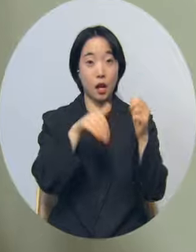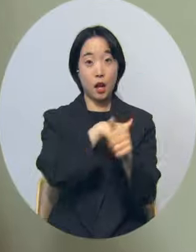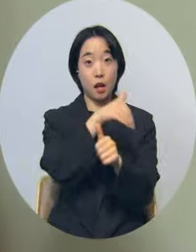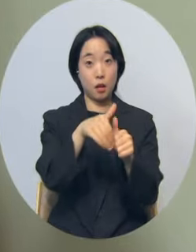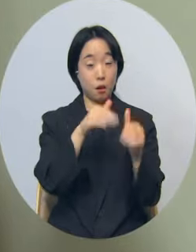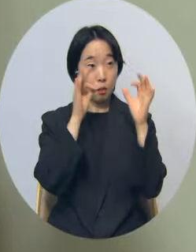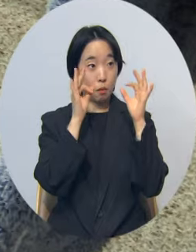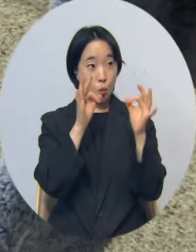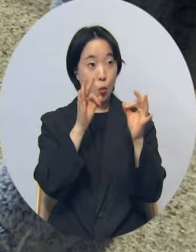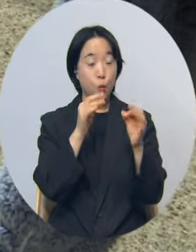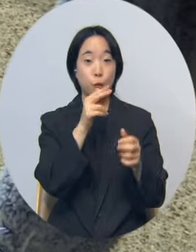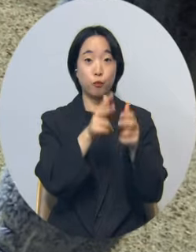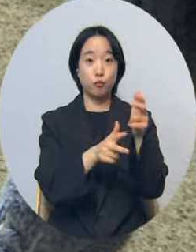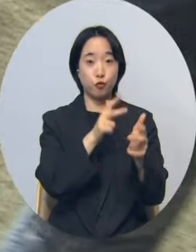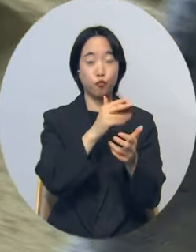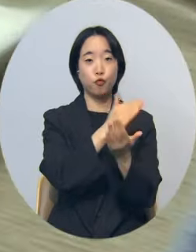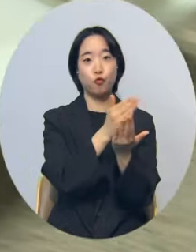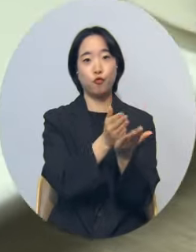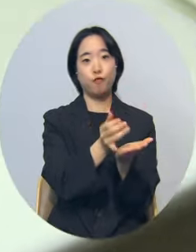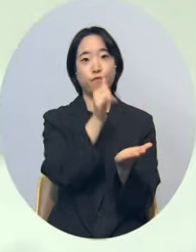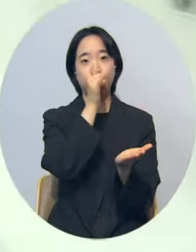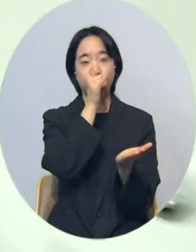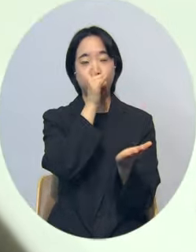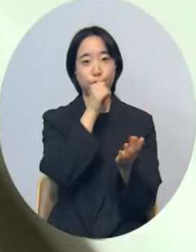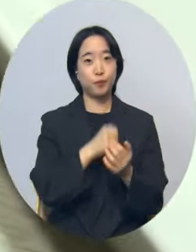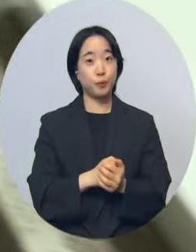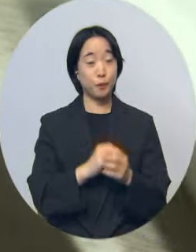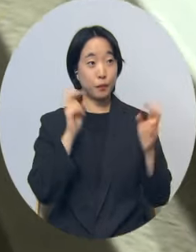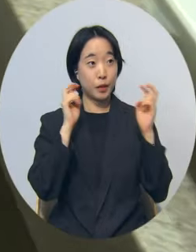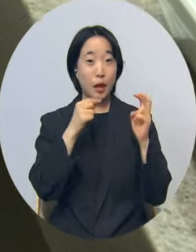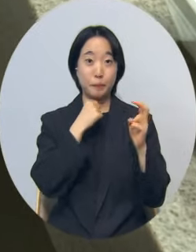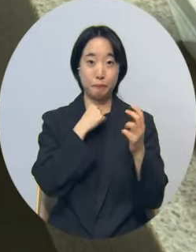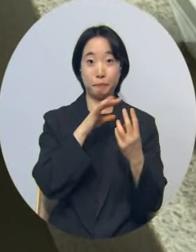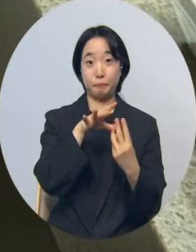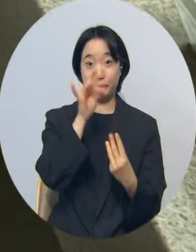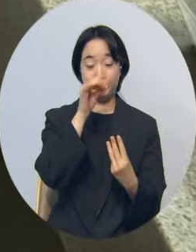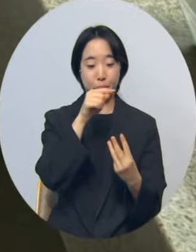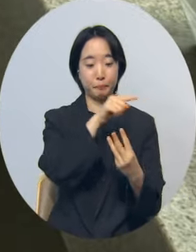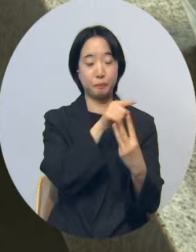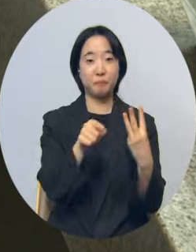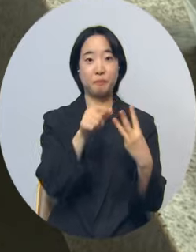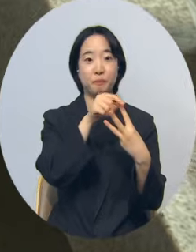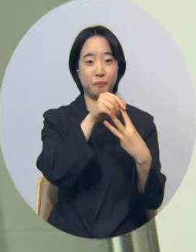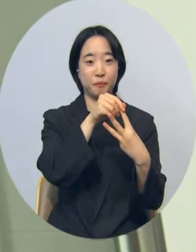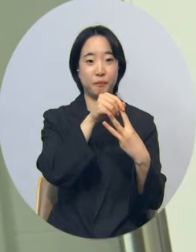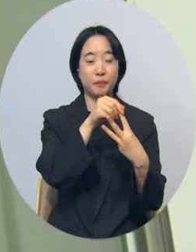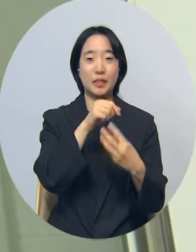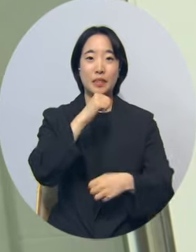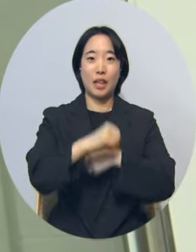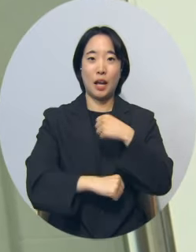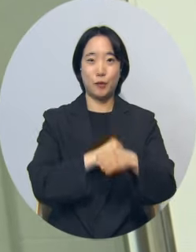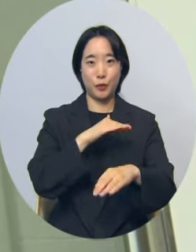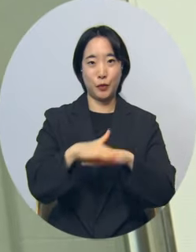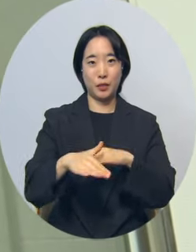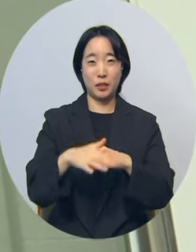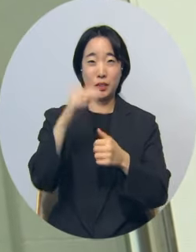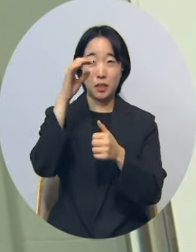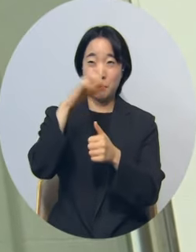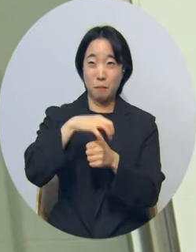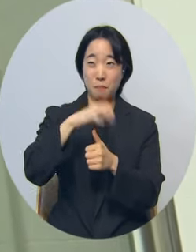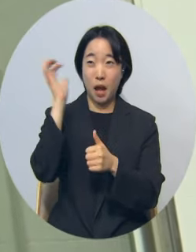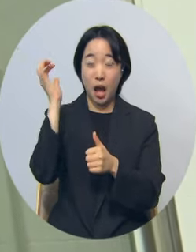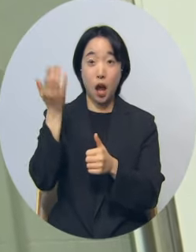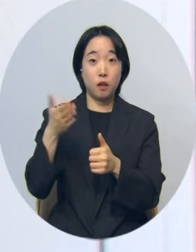유형도 나눴습니다. 규제와 지원을 최소화한 자율형과 계약갱신 청구권 등 기존 의무를